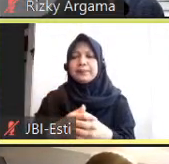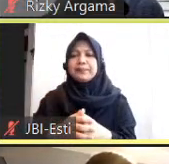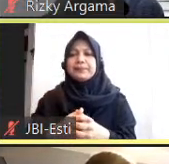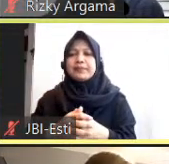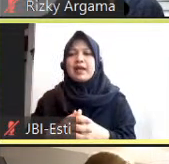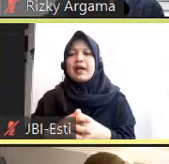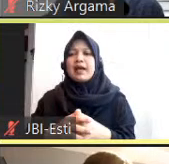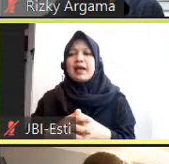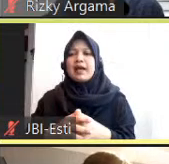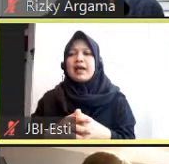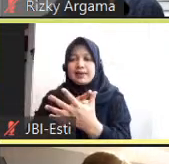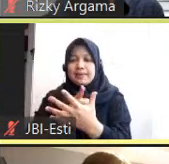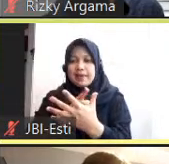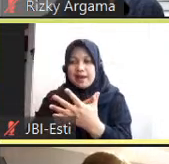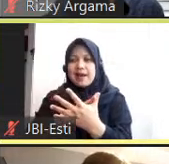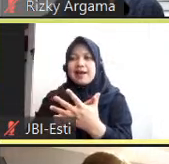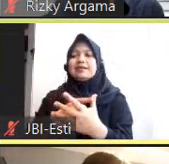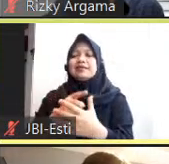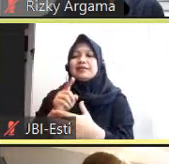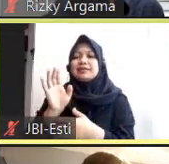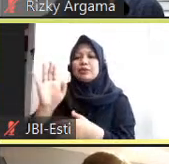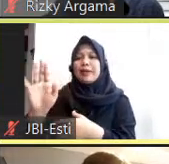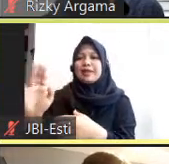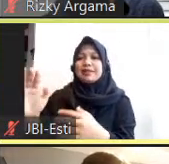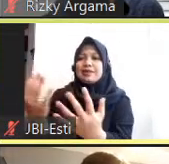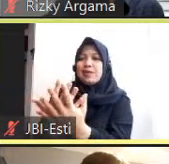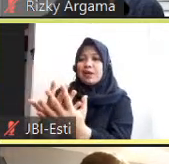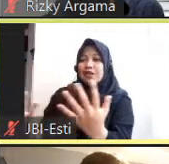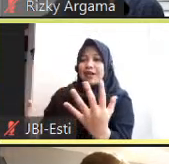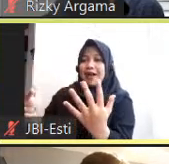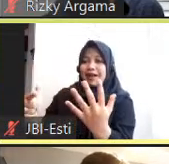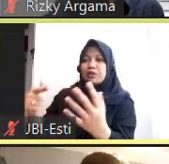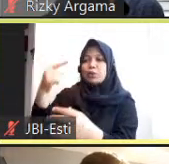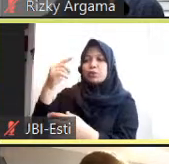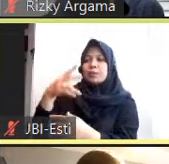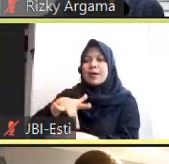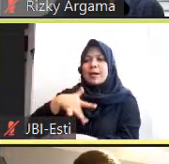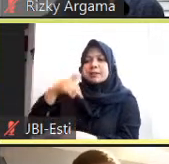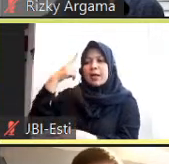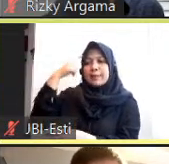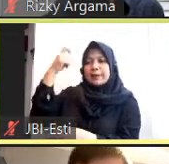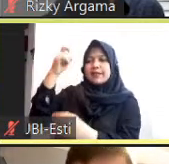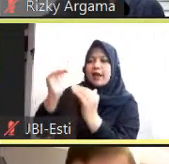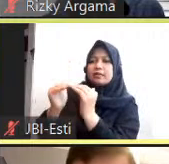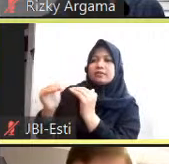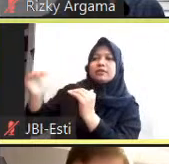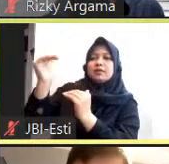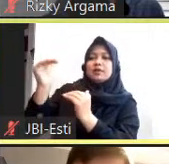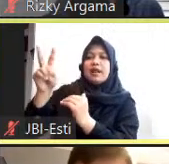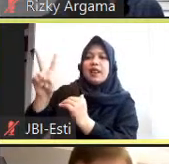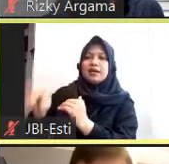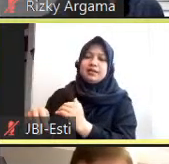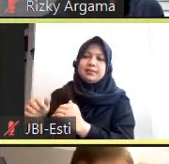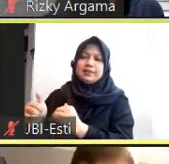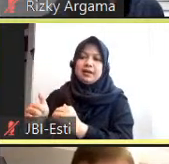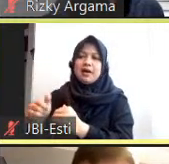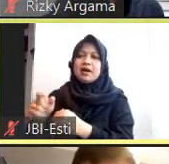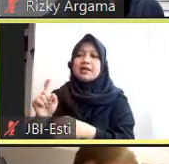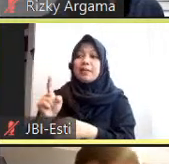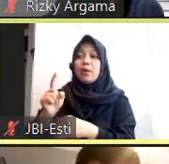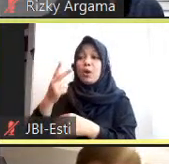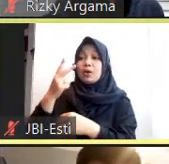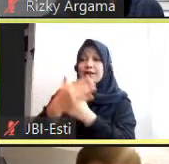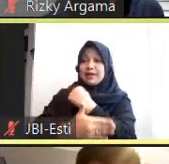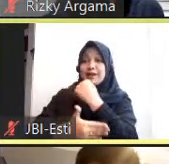Kelima, meningkatkan kepercayaan publik. Karena kalau kita lihat di negara-negara lain,